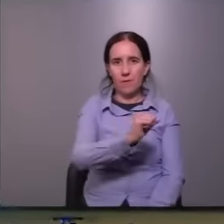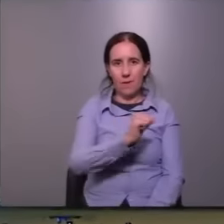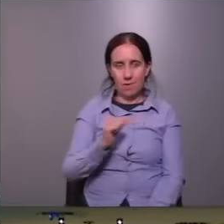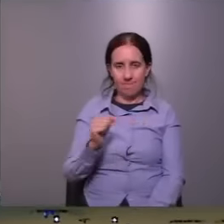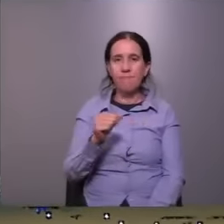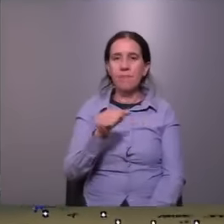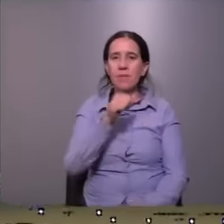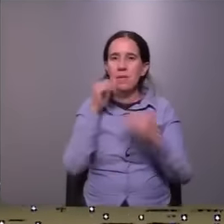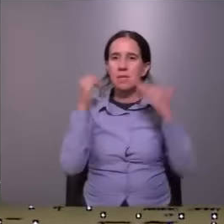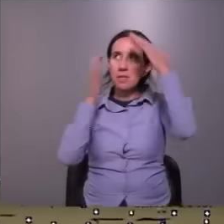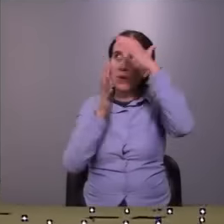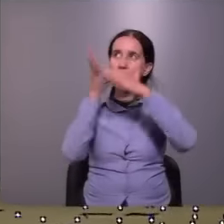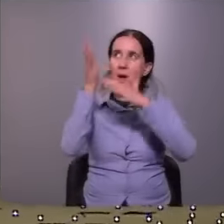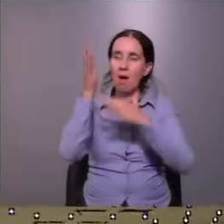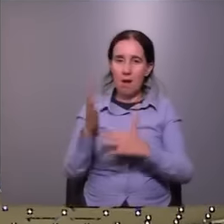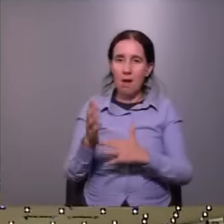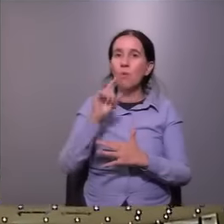italiana.